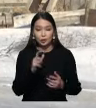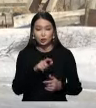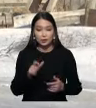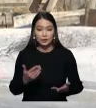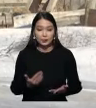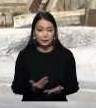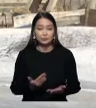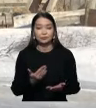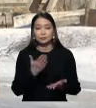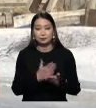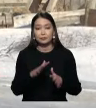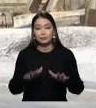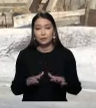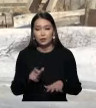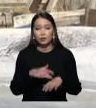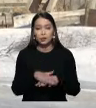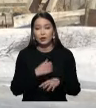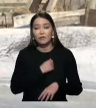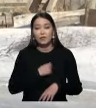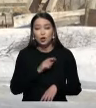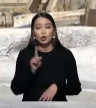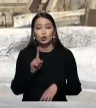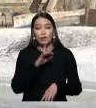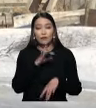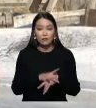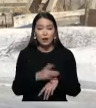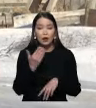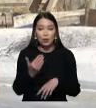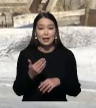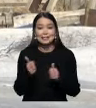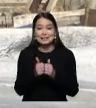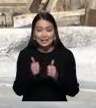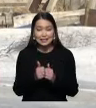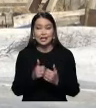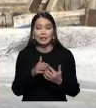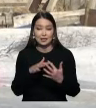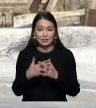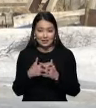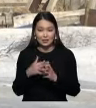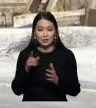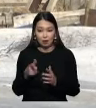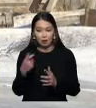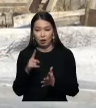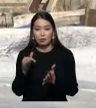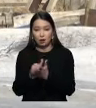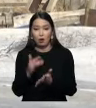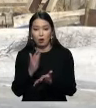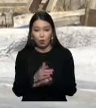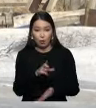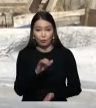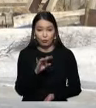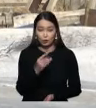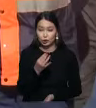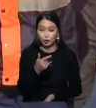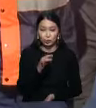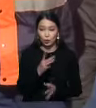больше всего местных жителей возмущает тот факт, что соседние села уже давно газифицированы, тогда как до самого Берчугура очередь никак